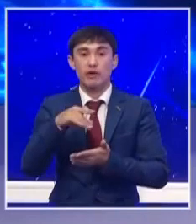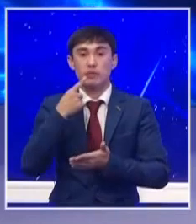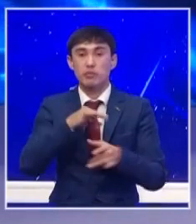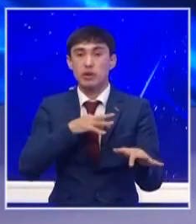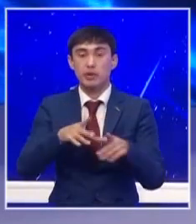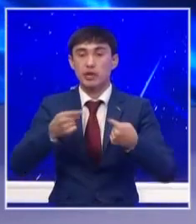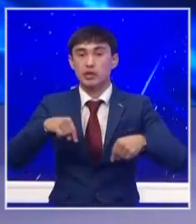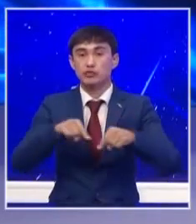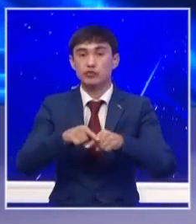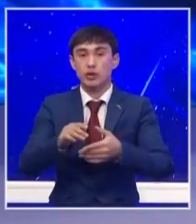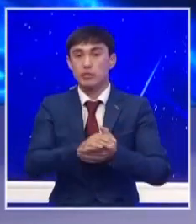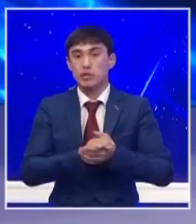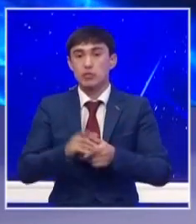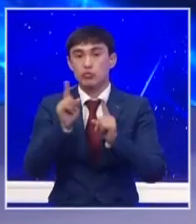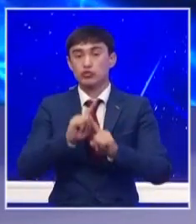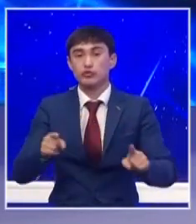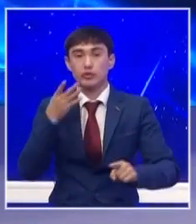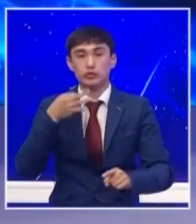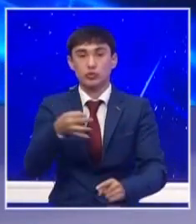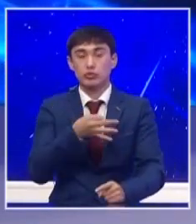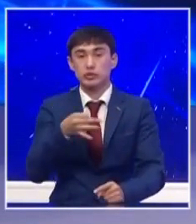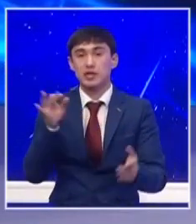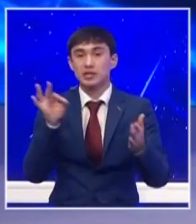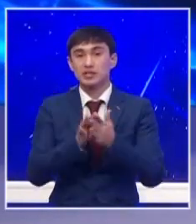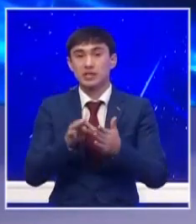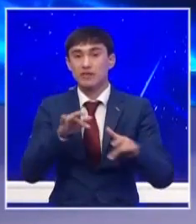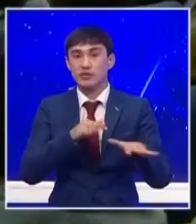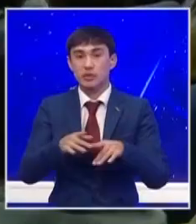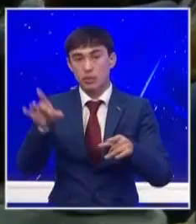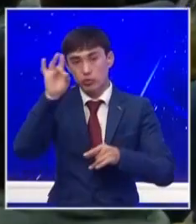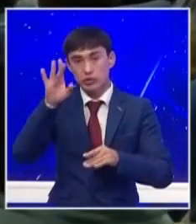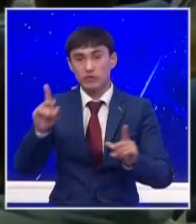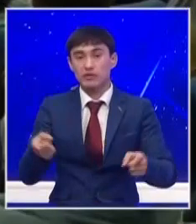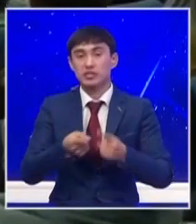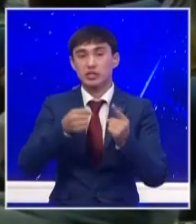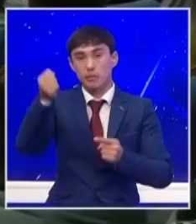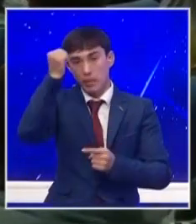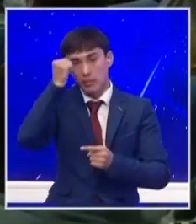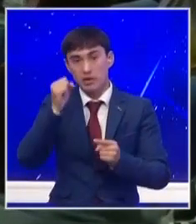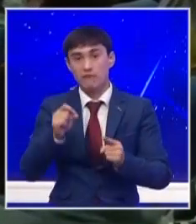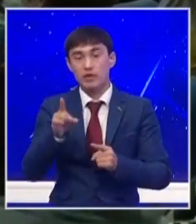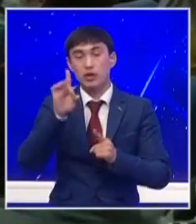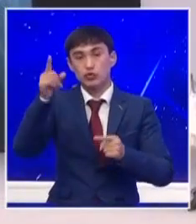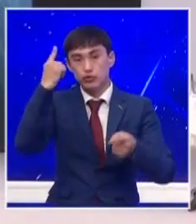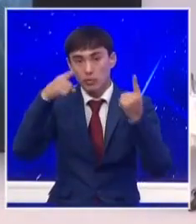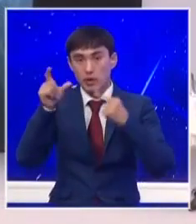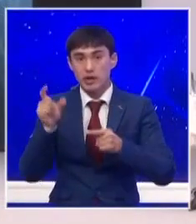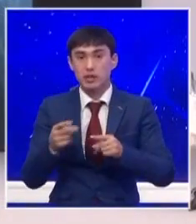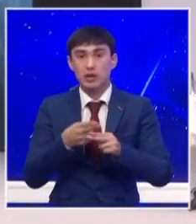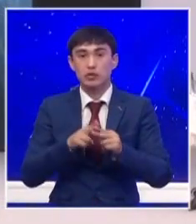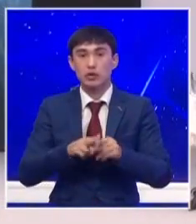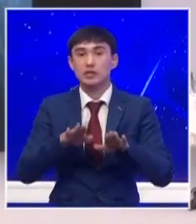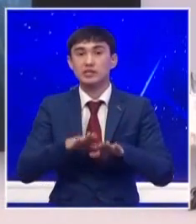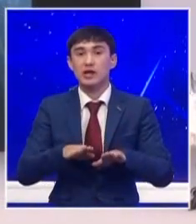мероприятие организовано объединением музеев Алматинской области цель вечера популяризации и Возрождение памяти выдающегося